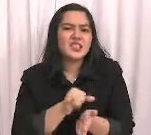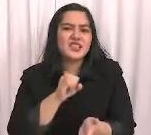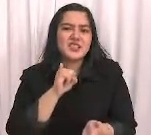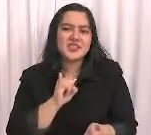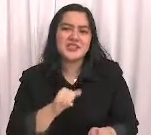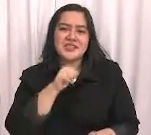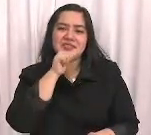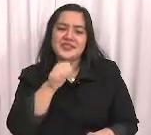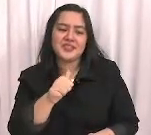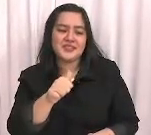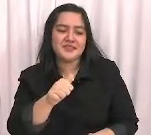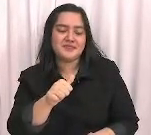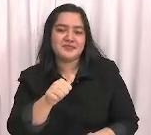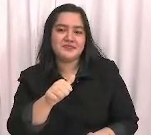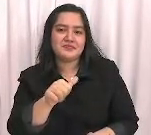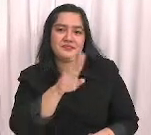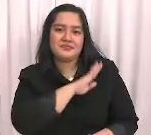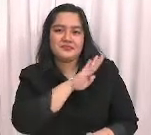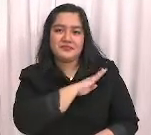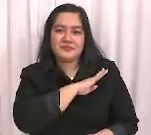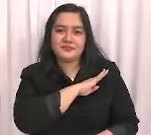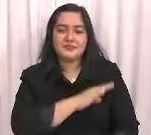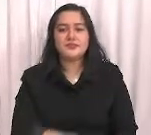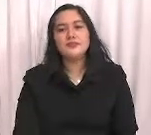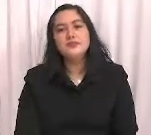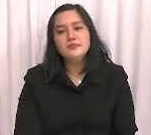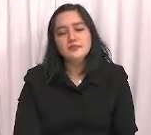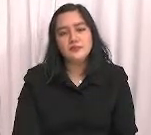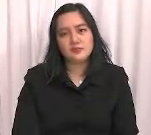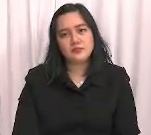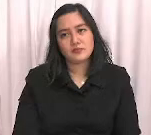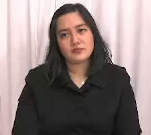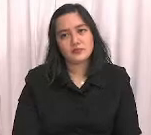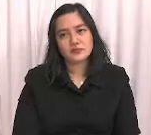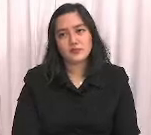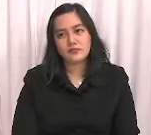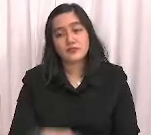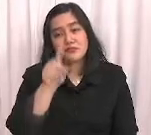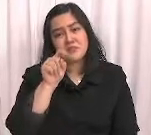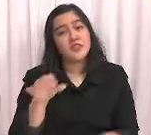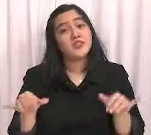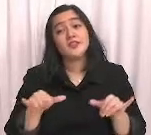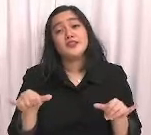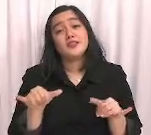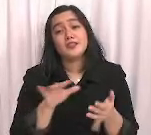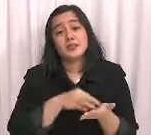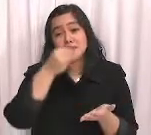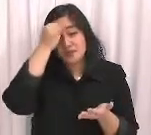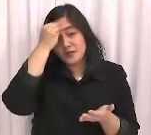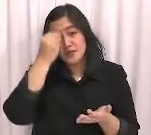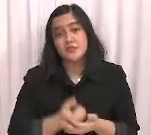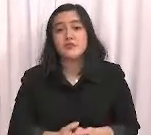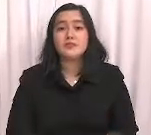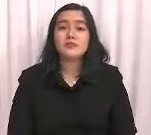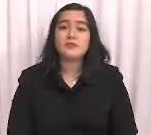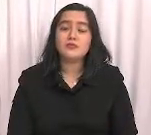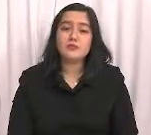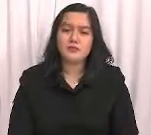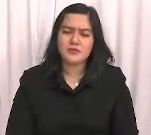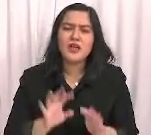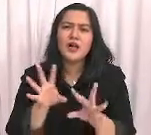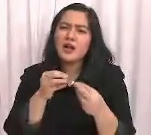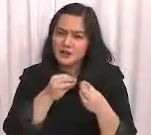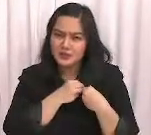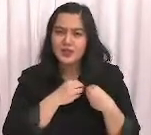See, kaduwagan yan. You know, kinakailang matuto kayo. Bilang, lahat tayo matuto. Tanggapin natin na